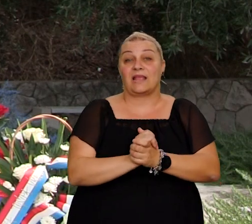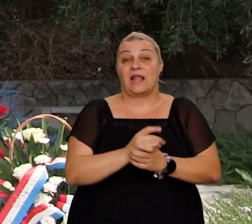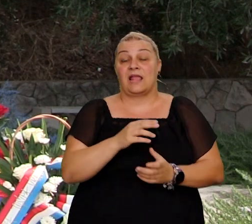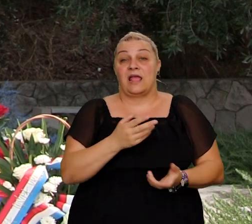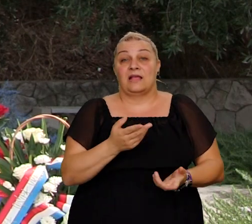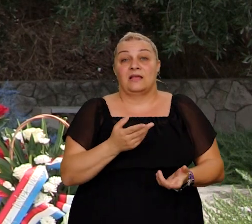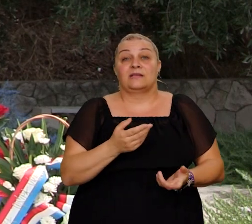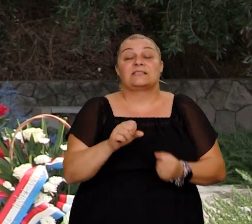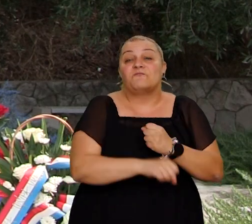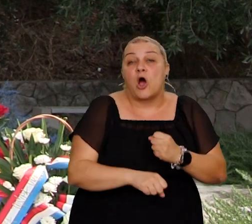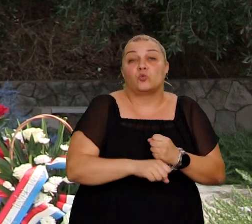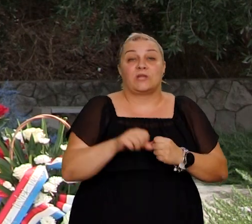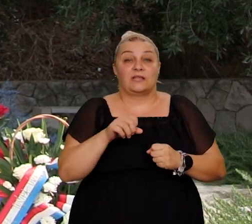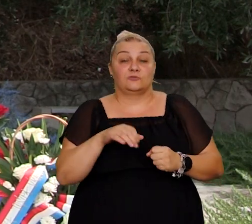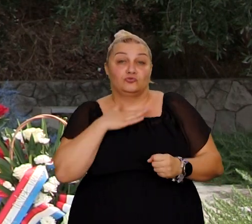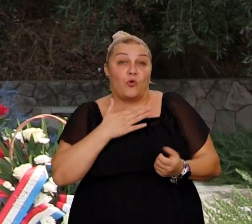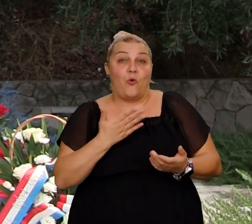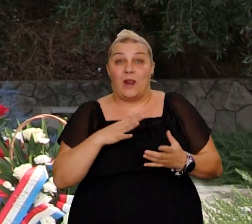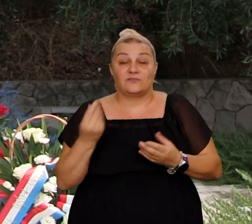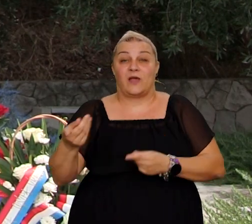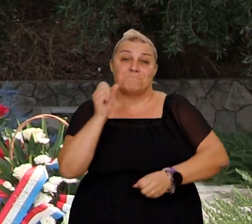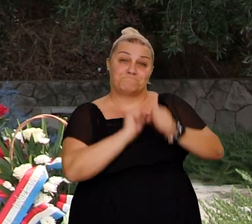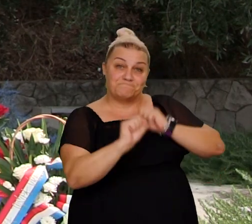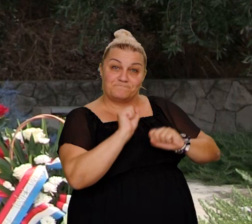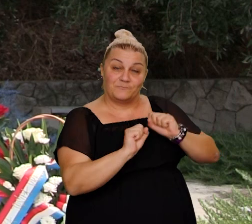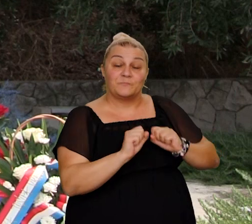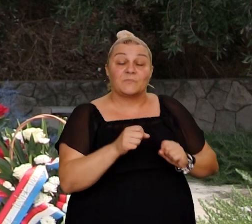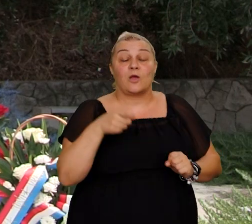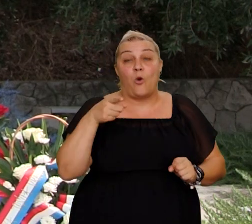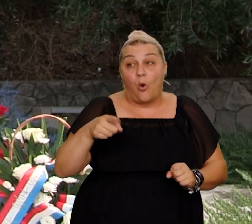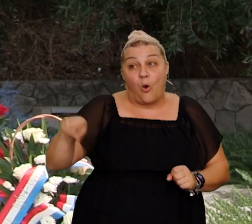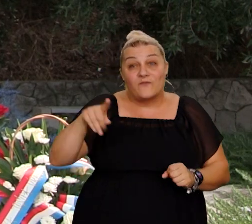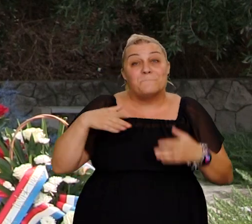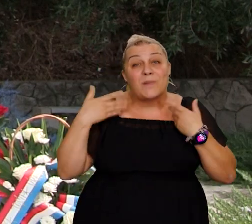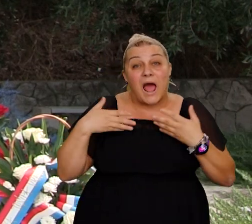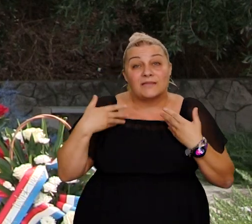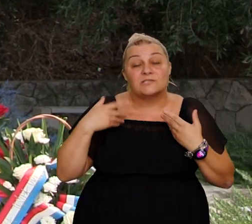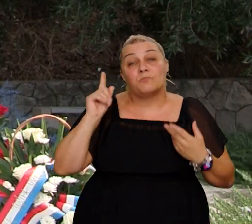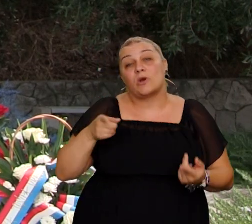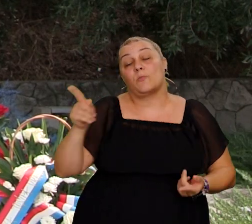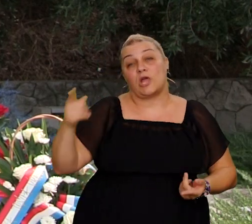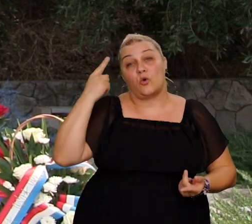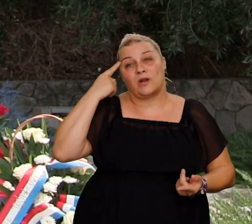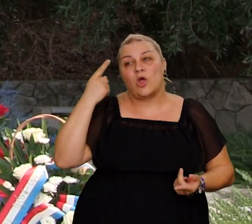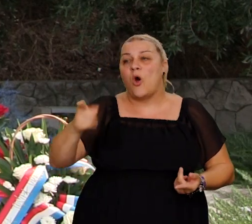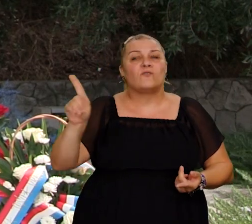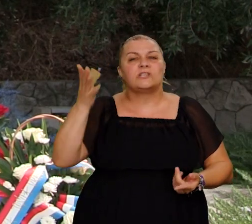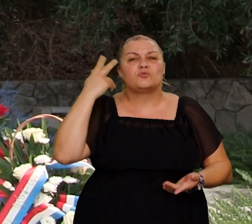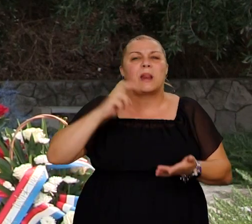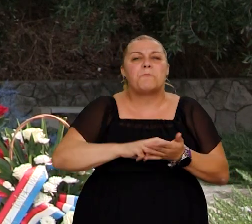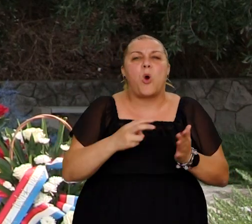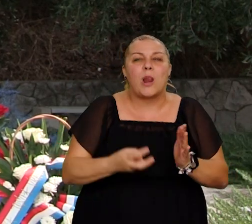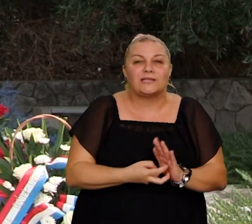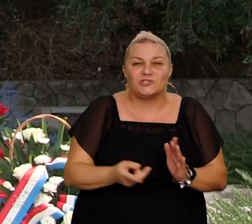svoje prijatelje iz razreda, iz fakulteta. Tako da tu mladost treba gledati tako. Nisu